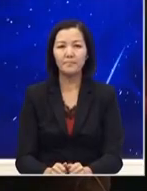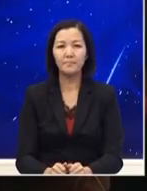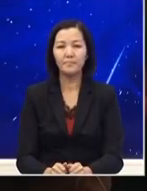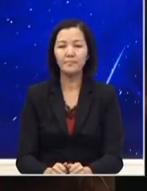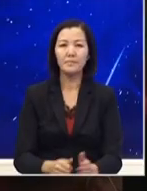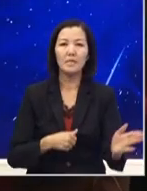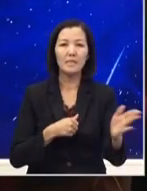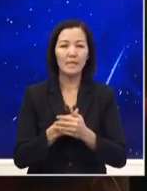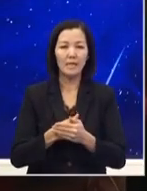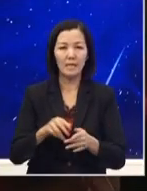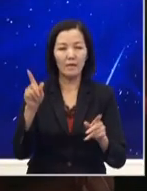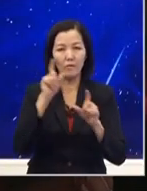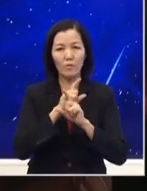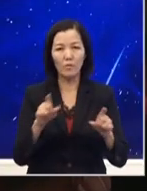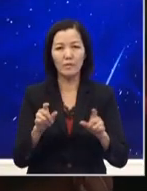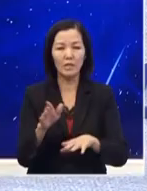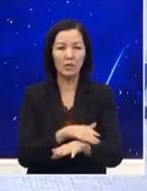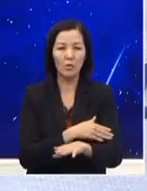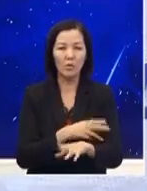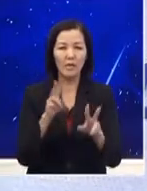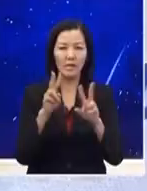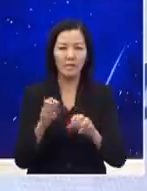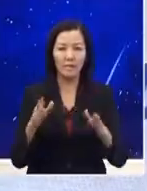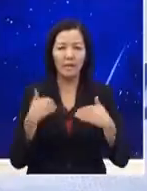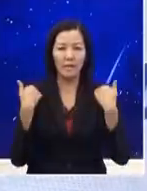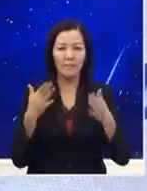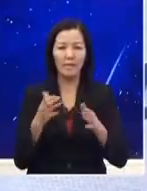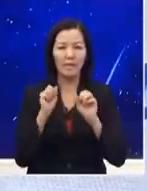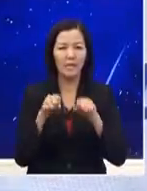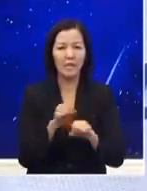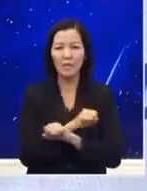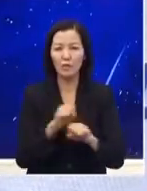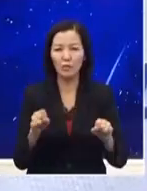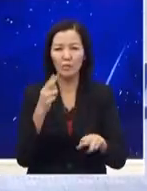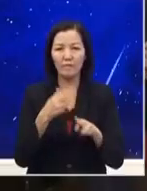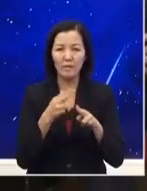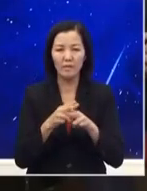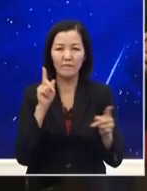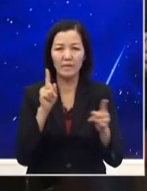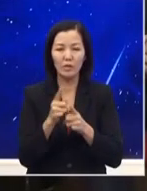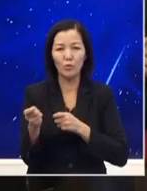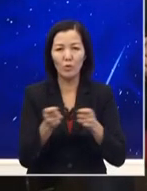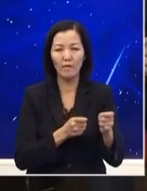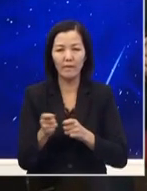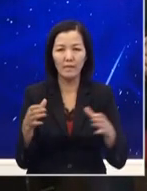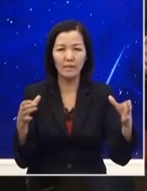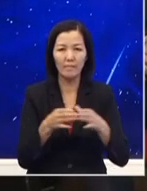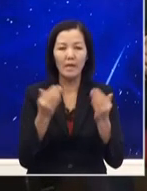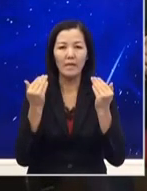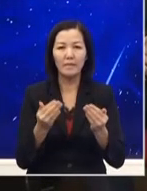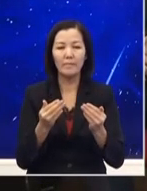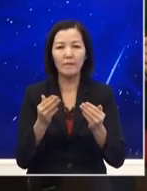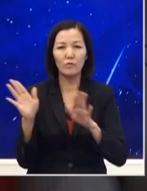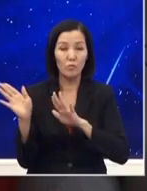Закрытость государственных органов, долгое рассмотрение обращений и недоступность личных встреч с руководителями ведомств теперь